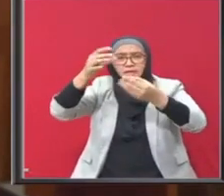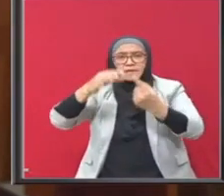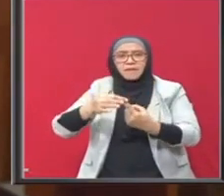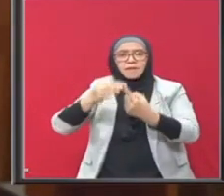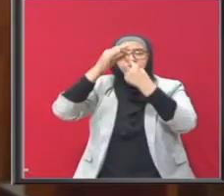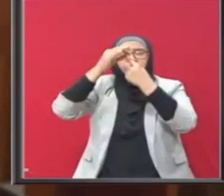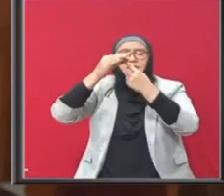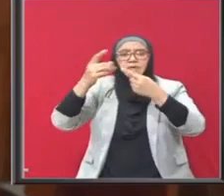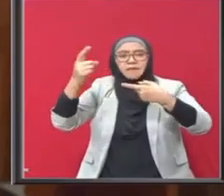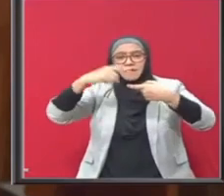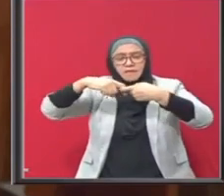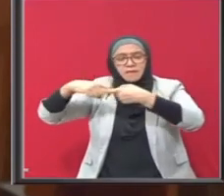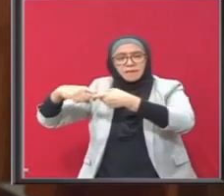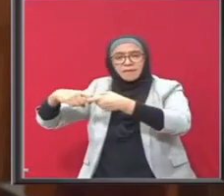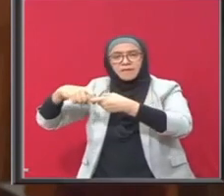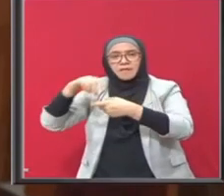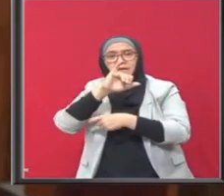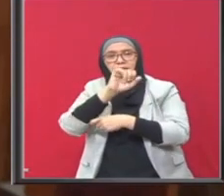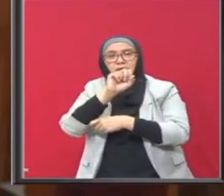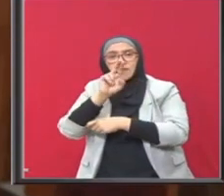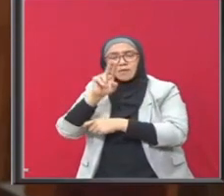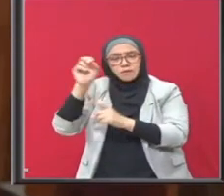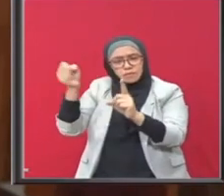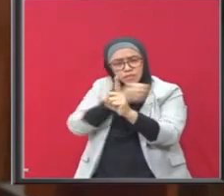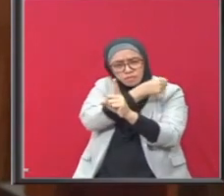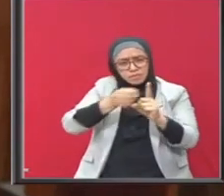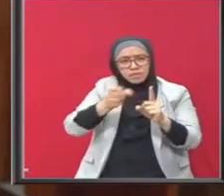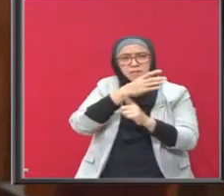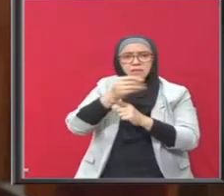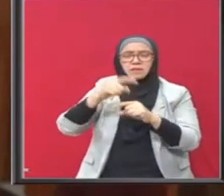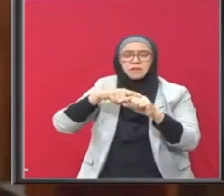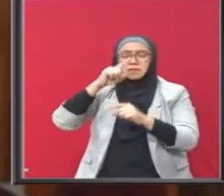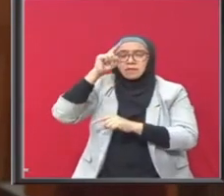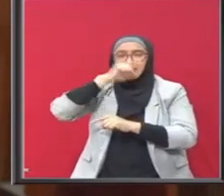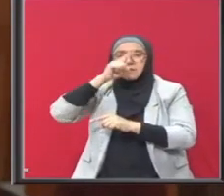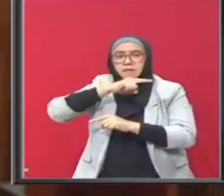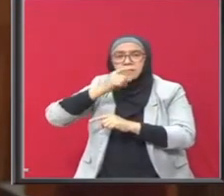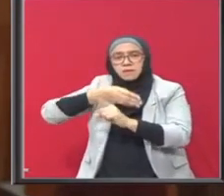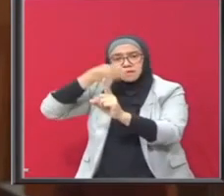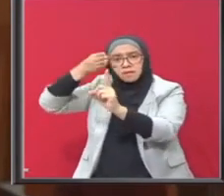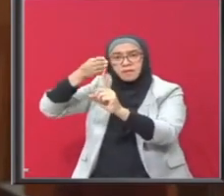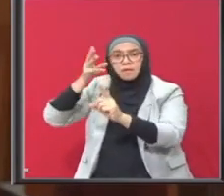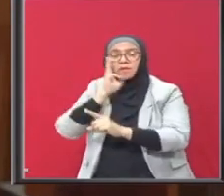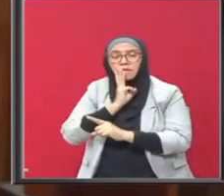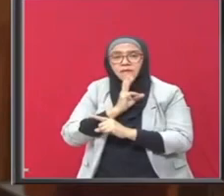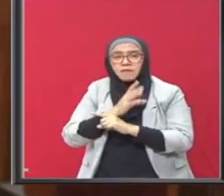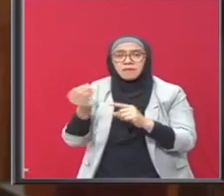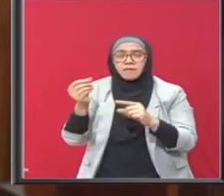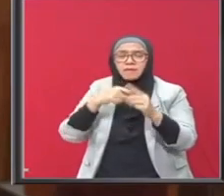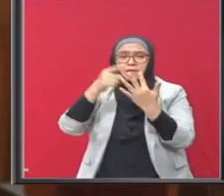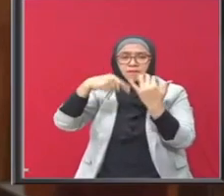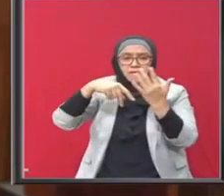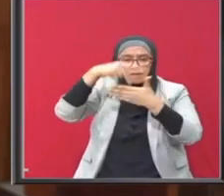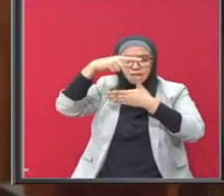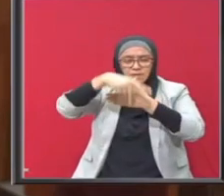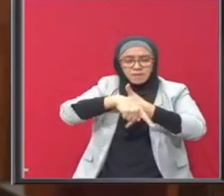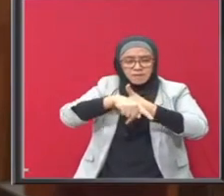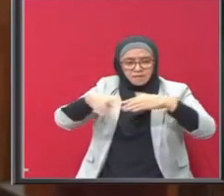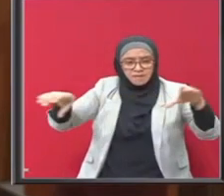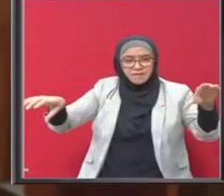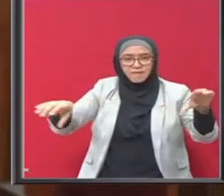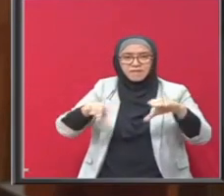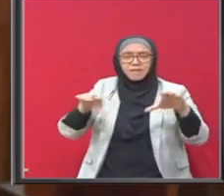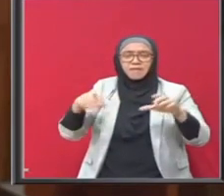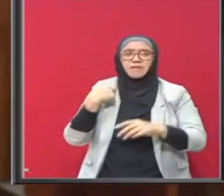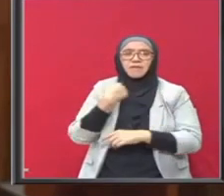isi isu keganasan dari isu menggerakkan untuk kepentingan wanita diantaranya adalah perogram program yang dilaksanakan termasuk juga dah